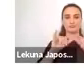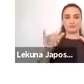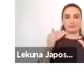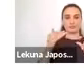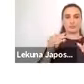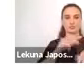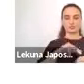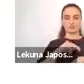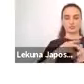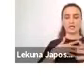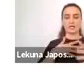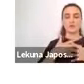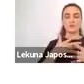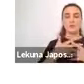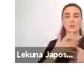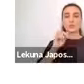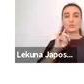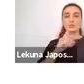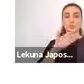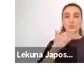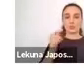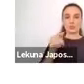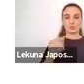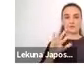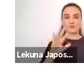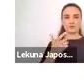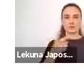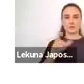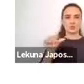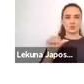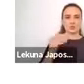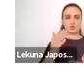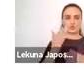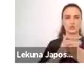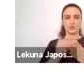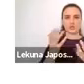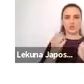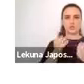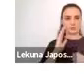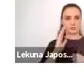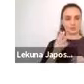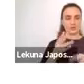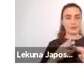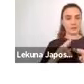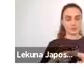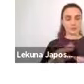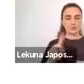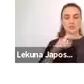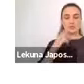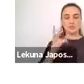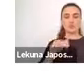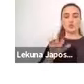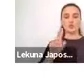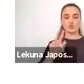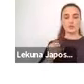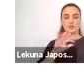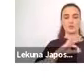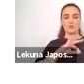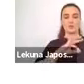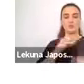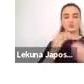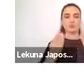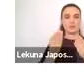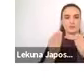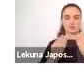რომ აქტივობა მისთვის არ იქნება სასიამოვნო, მერწმუნებთ, რომ ძალიან ცუდ შედეგამდე გახვალთ. ამიტომ რა თქმა უნდა ჯობს გამოვიყენო